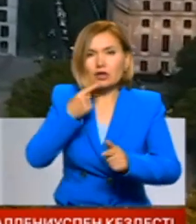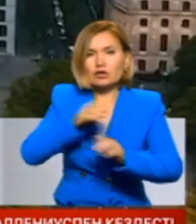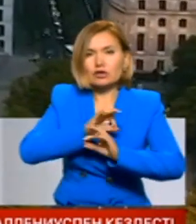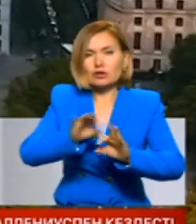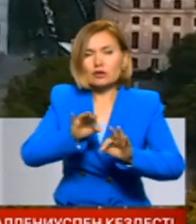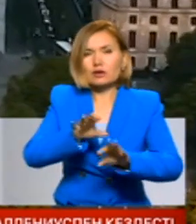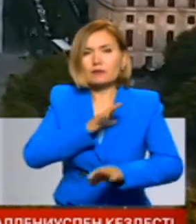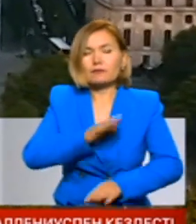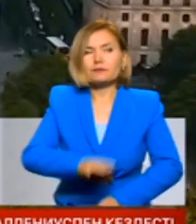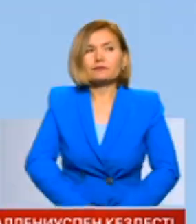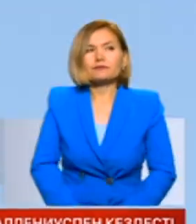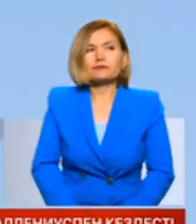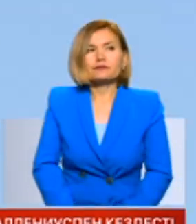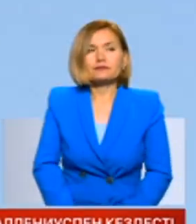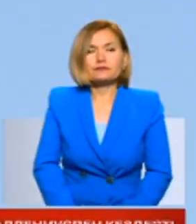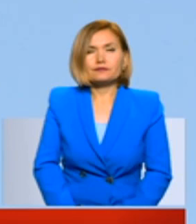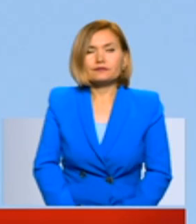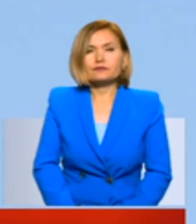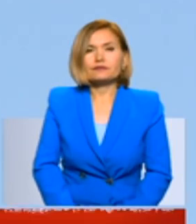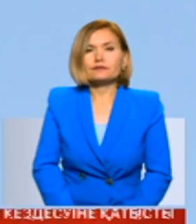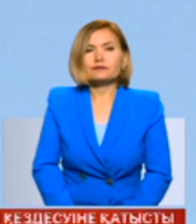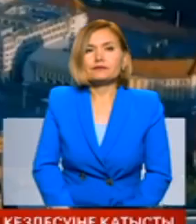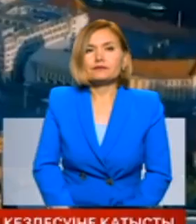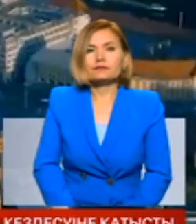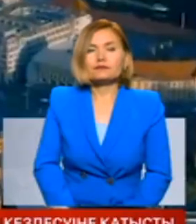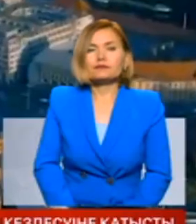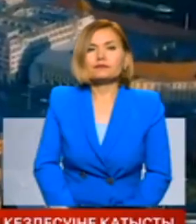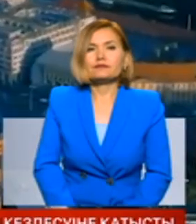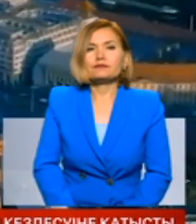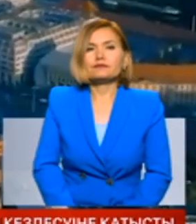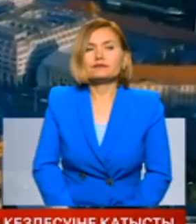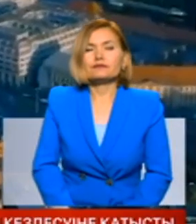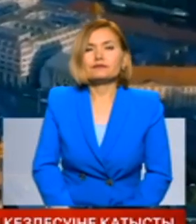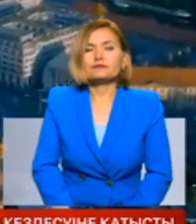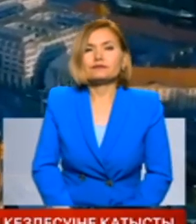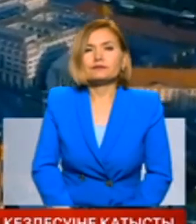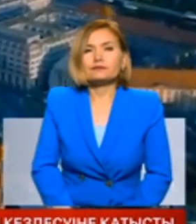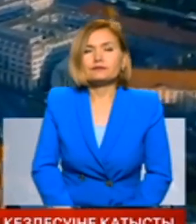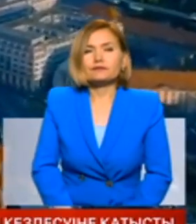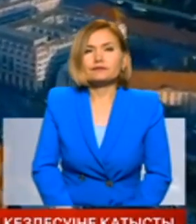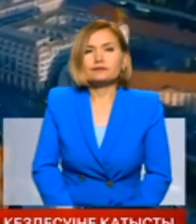Дәулетбек Абдрахманов, Қуаныш Ғалымұлы, президент телерадио кешенінің көмегімен Қазақстан ұлттық телеарнасы Берлин.